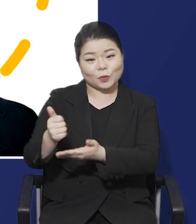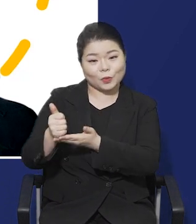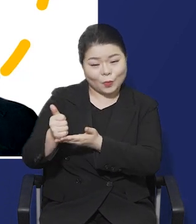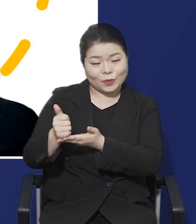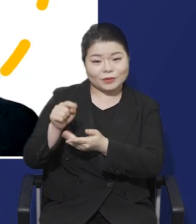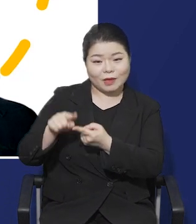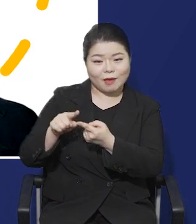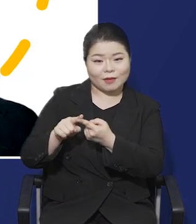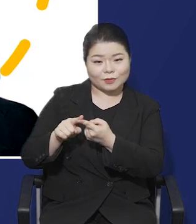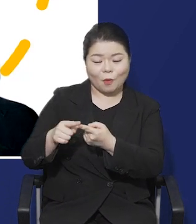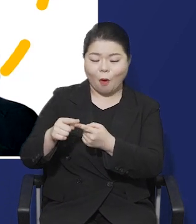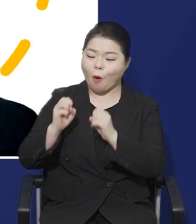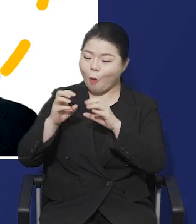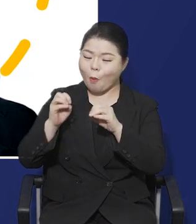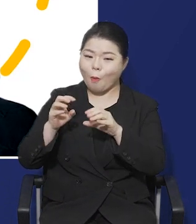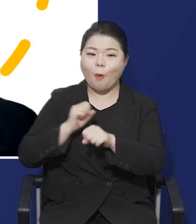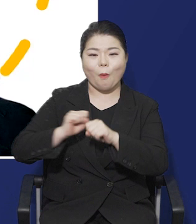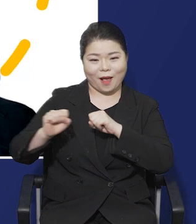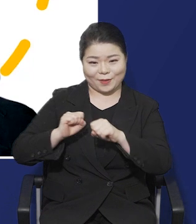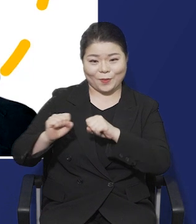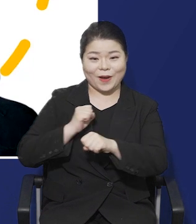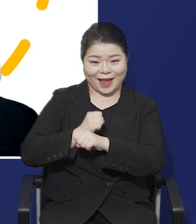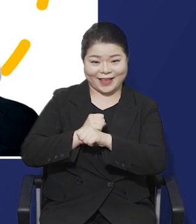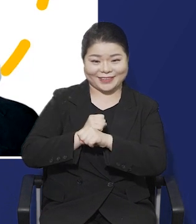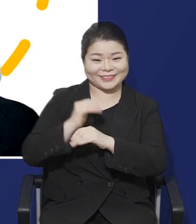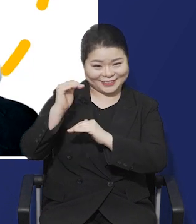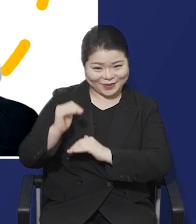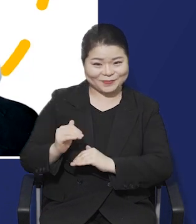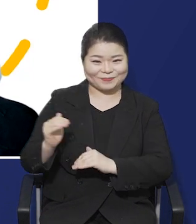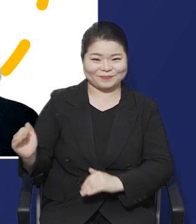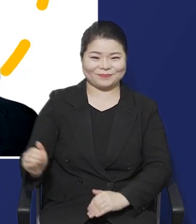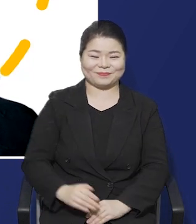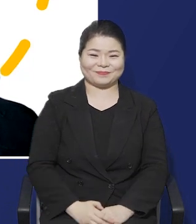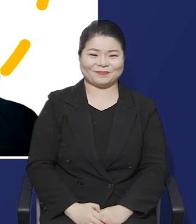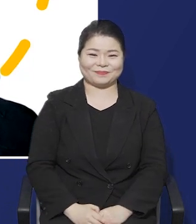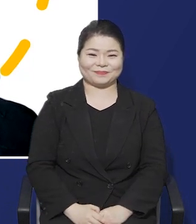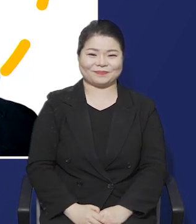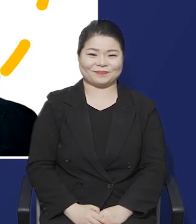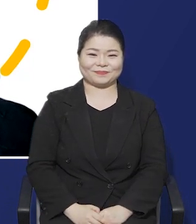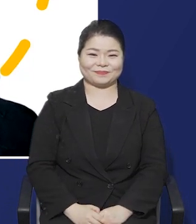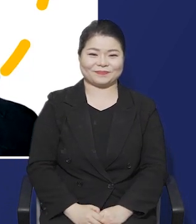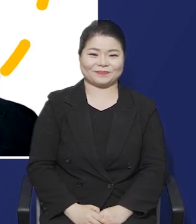소비자를 상대로 능동적인 그런 세일즈 활동을 전개하는 마케팅 수단이 되겠습니다.